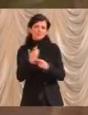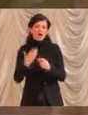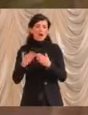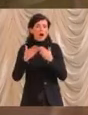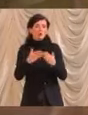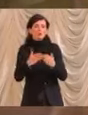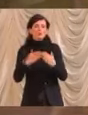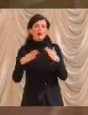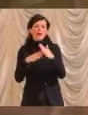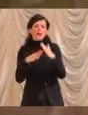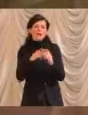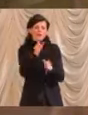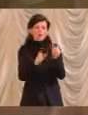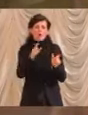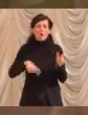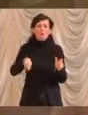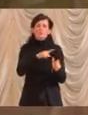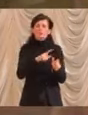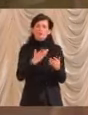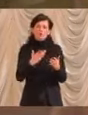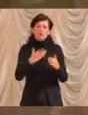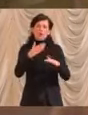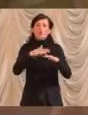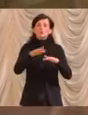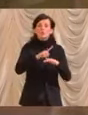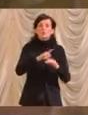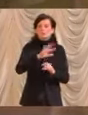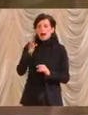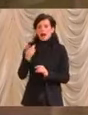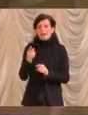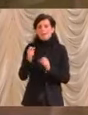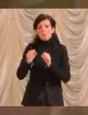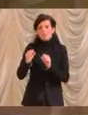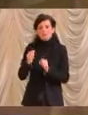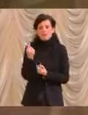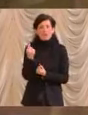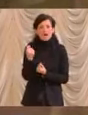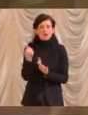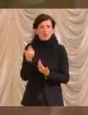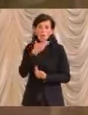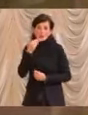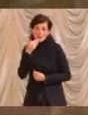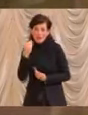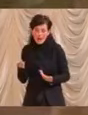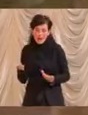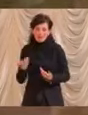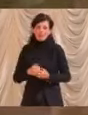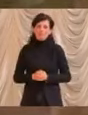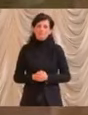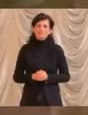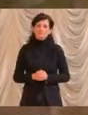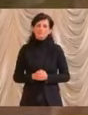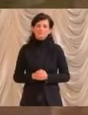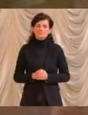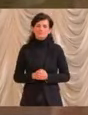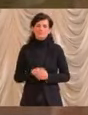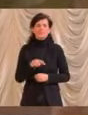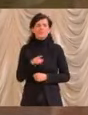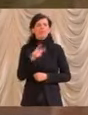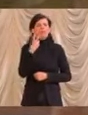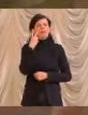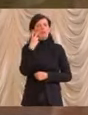chi non usufruisce già di altre fonti di reddito. Poi, per quanto riguarda il piano di